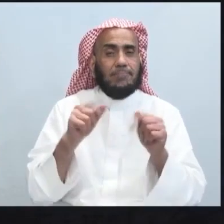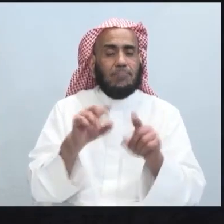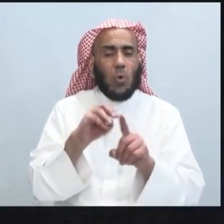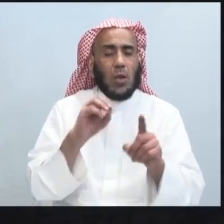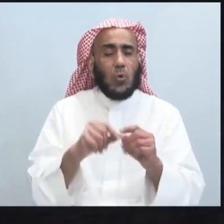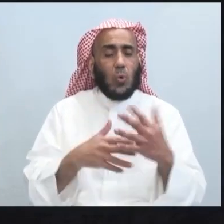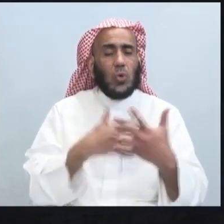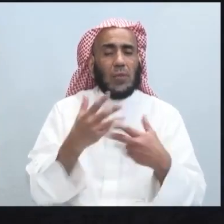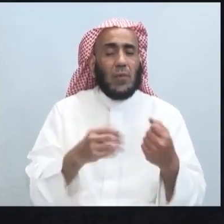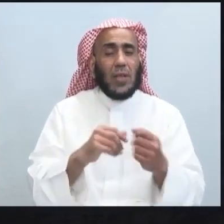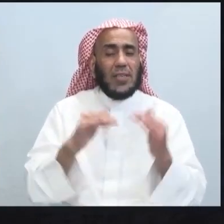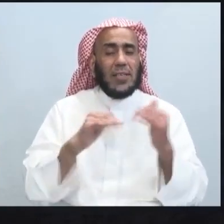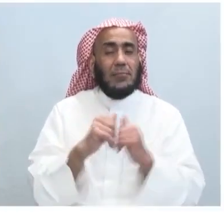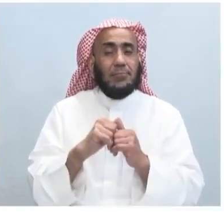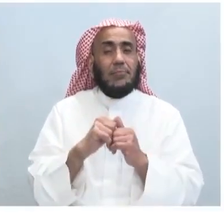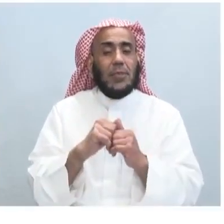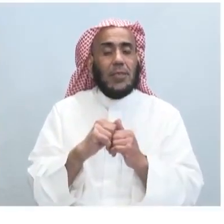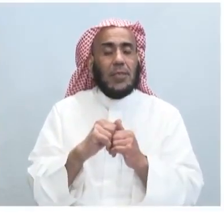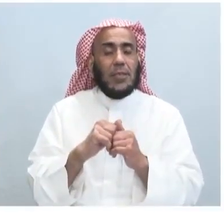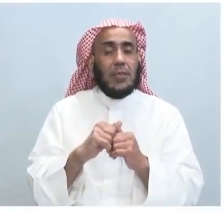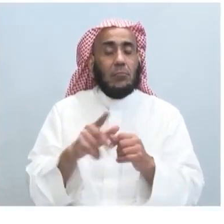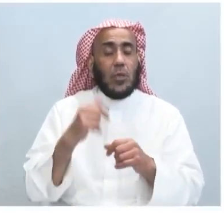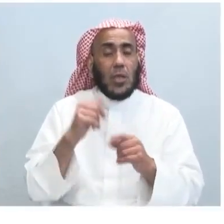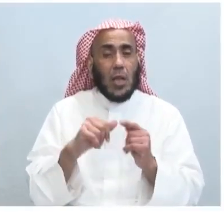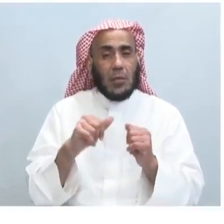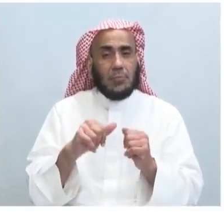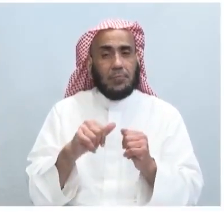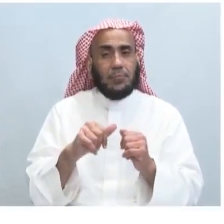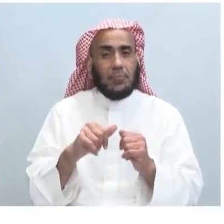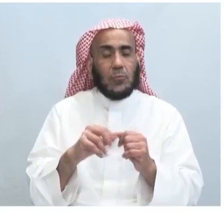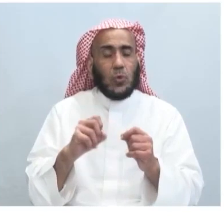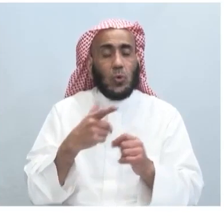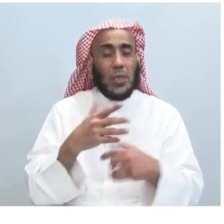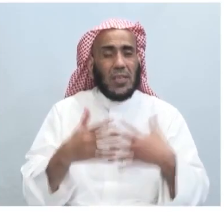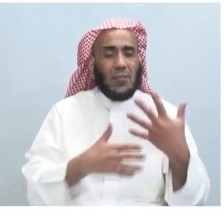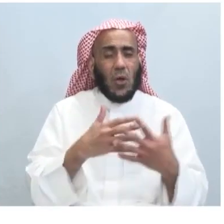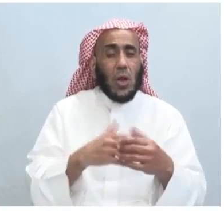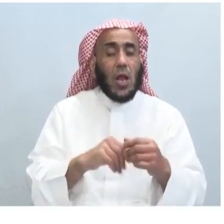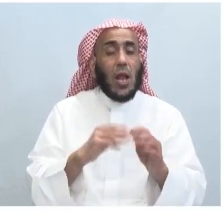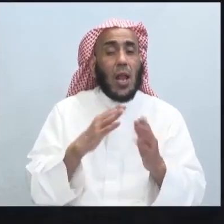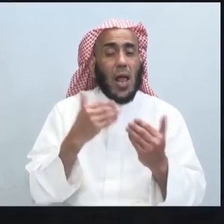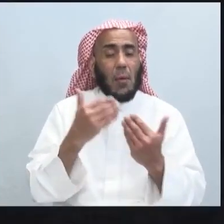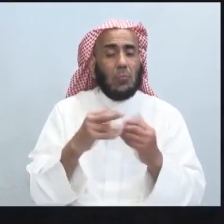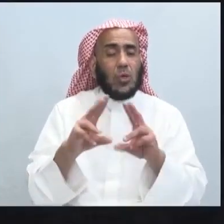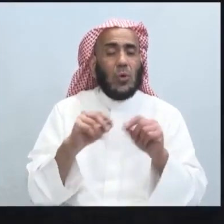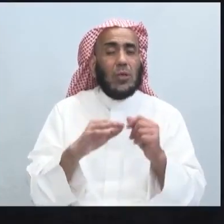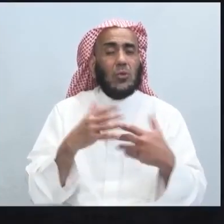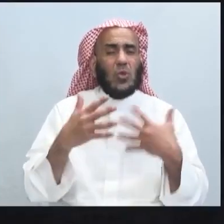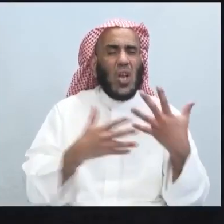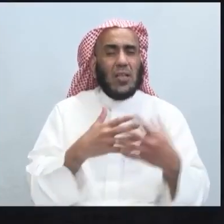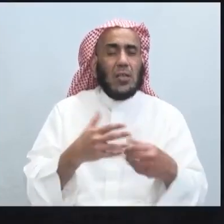يكون التفاعل في حاله اتزان اذا كانت سرعه التفاعل الامامي مساويه لسرعه